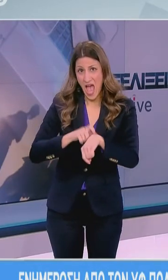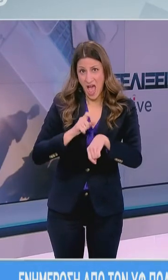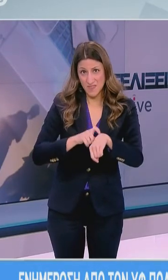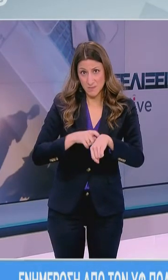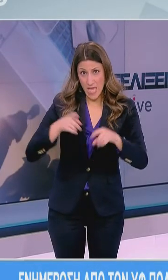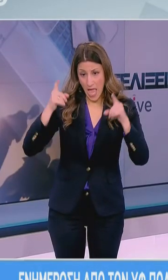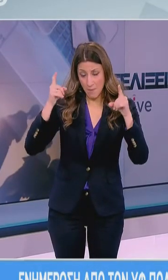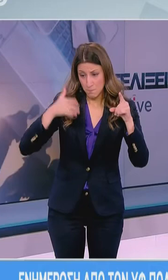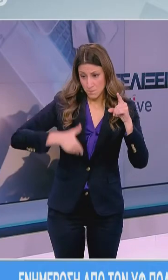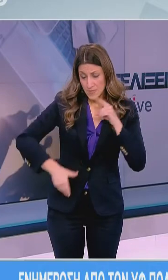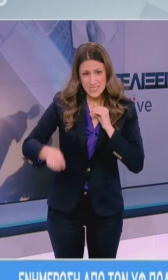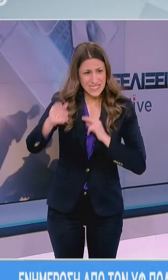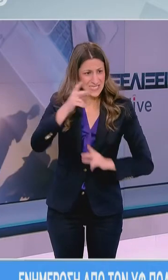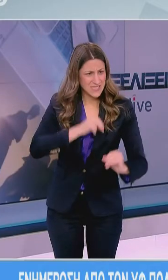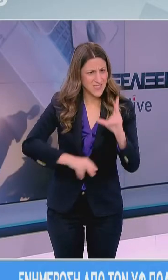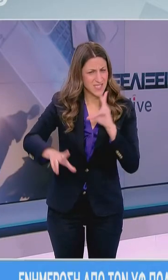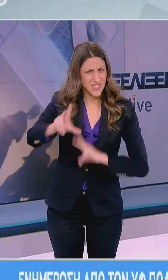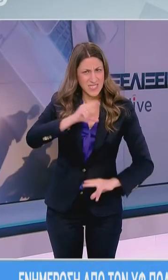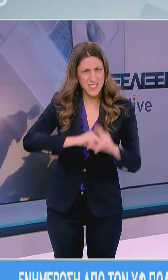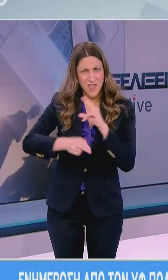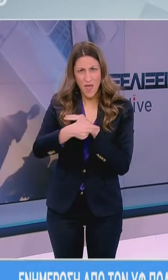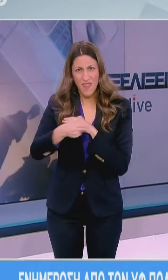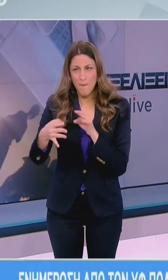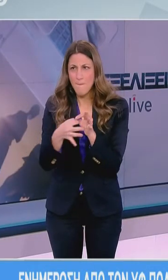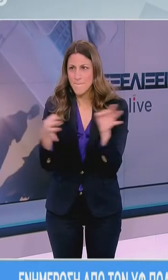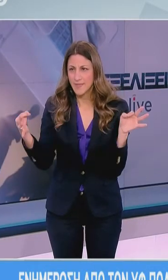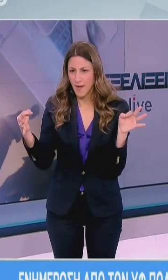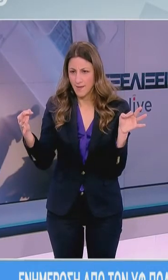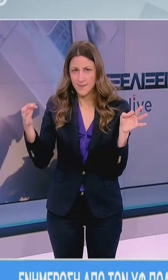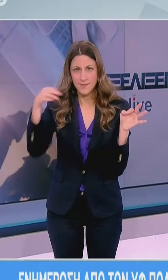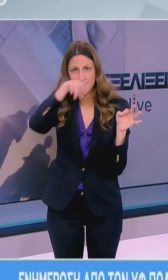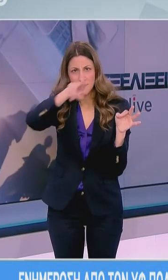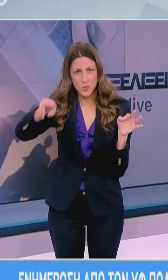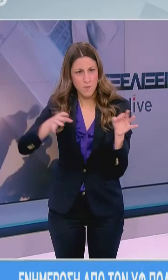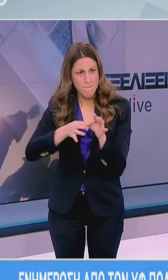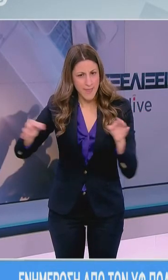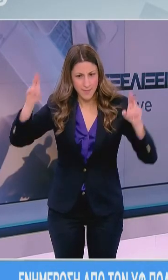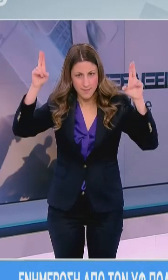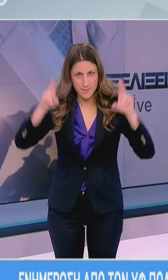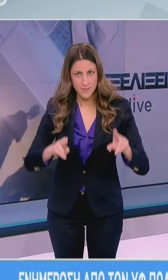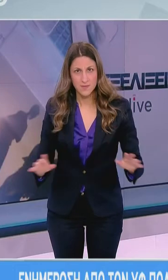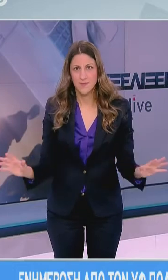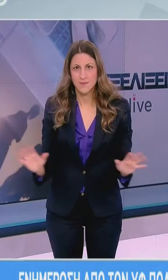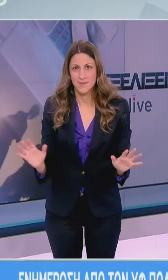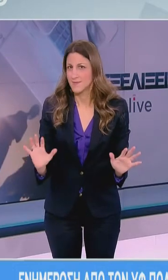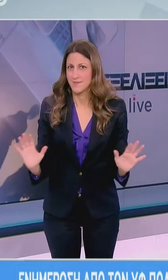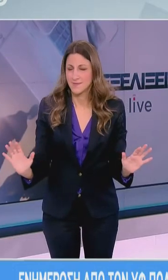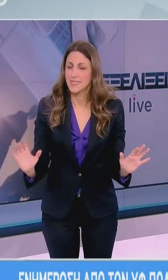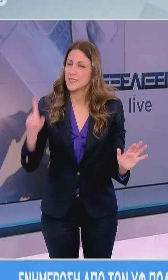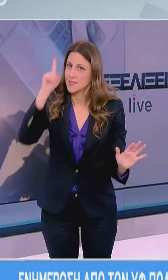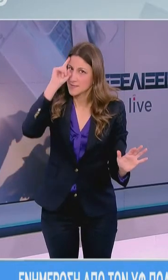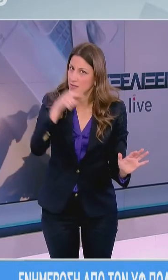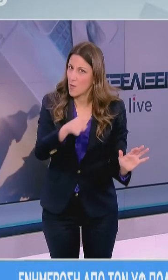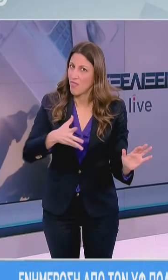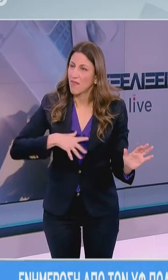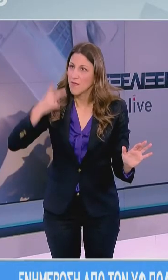επειδή βλέπουμε να αναπτύσσεται μια συζήτηση περί αποκλιμάκωσης των μέτρων. Αντιλαμβάνομαι ότι υπάρχει ανάγκη να δούμε πότε τελειώνει όλο